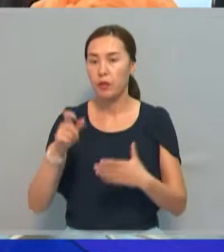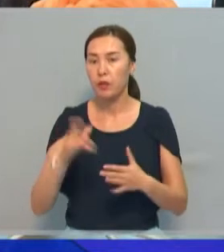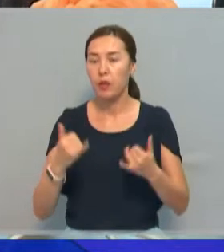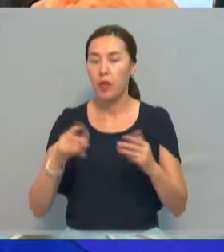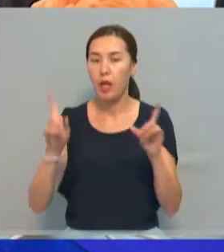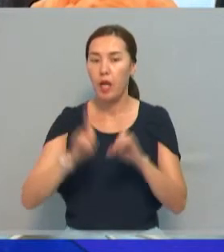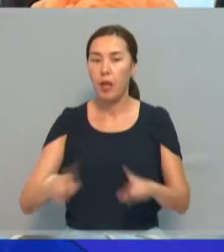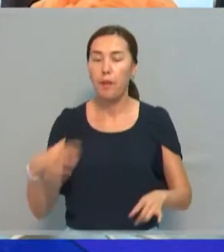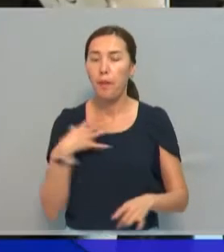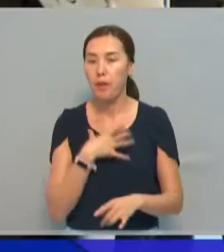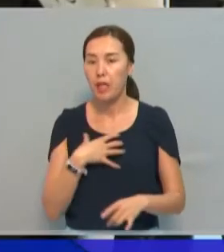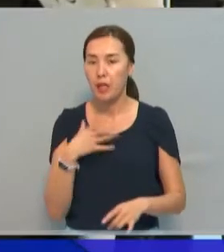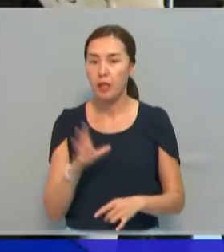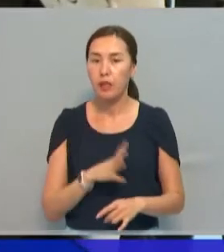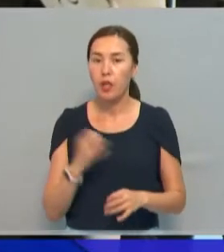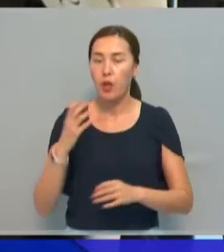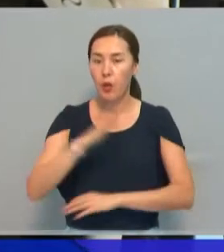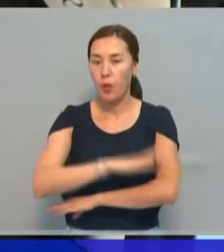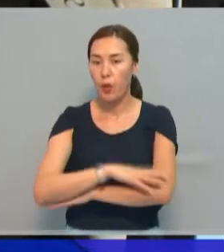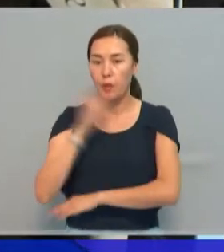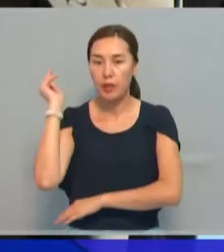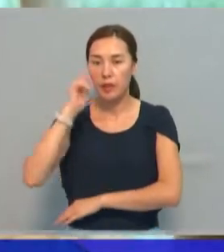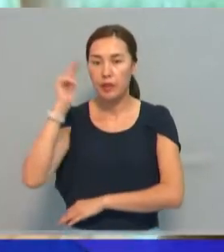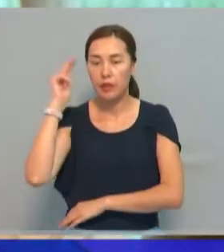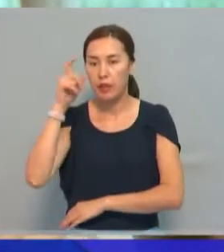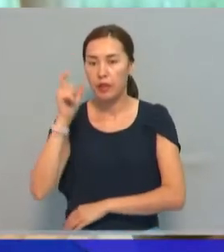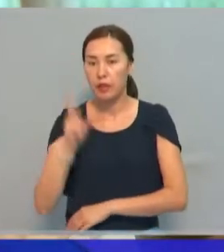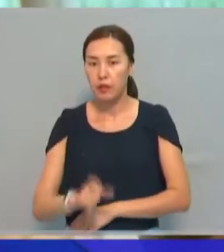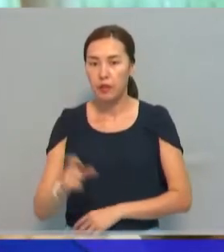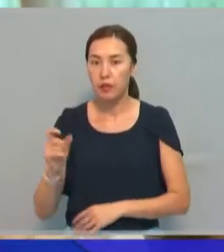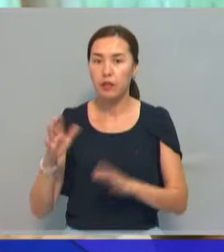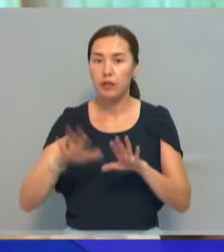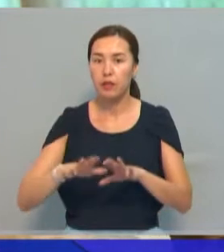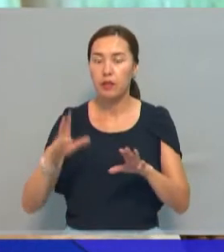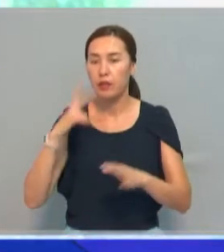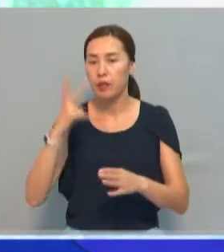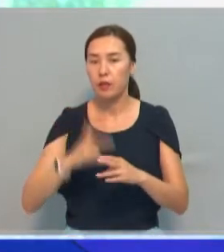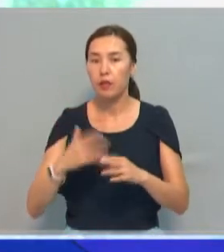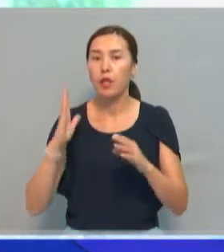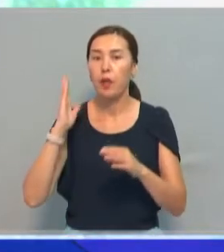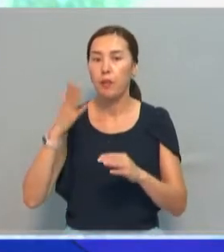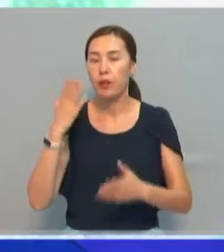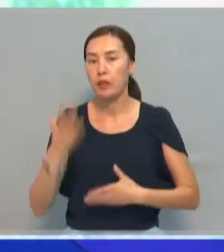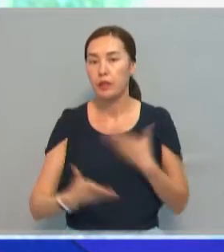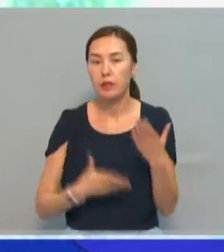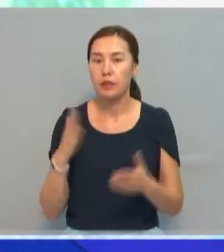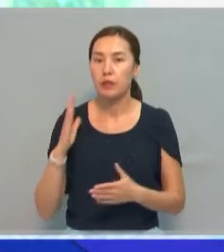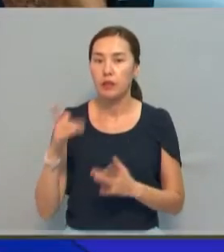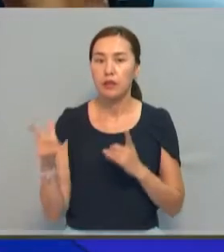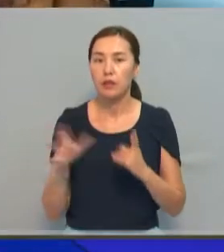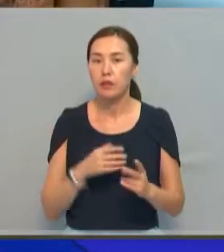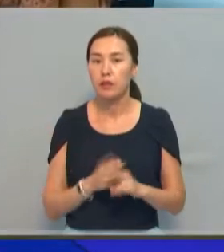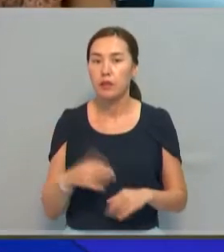бүгін ерекше толған үстінде 11 жыл бойы білім нәрімен сусындаған алтын ұяларын қимағанмен болашаққа нық қадам басуға